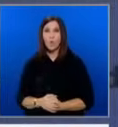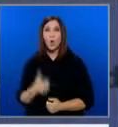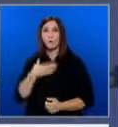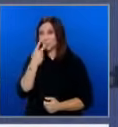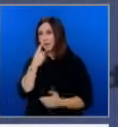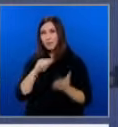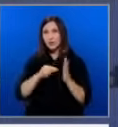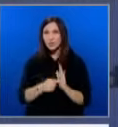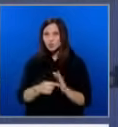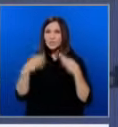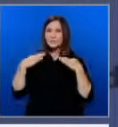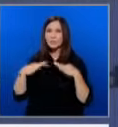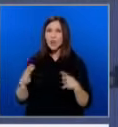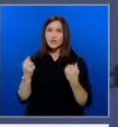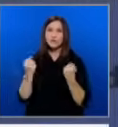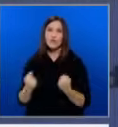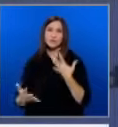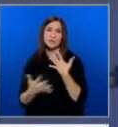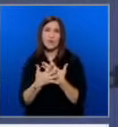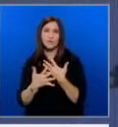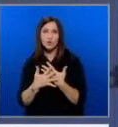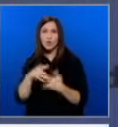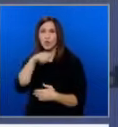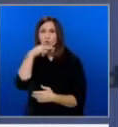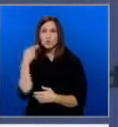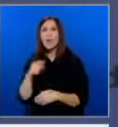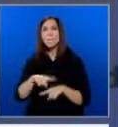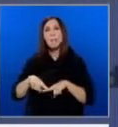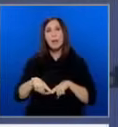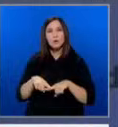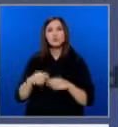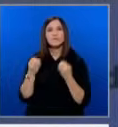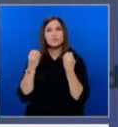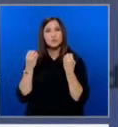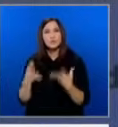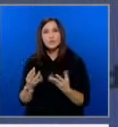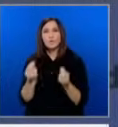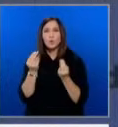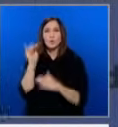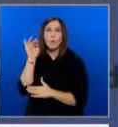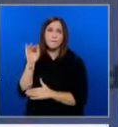От наша гледна точка, свободата и живота на затворниците от Русия и Беларус, възможността за